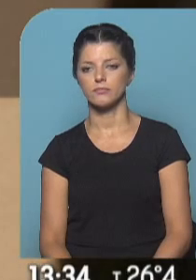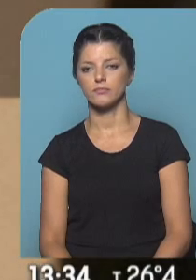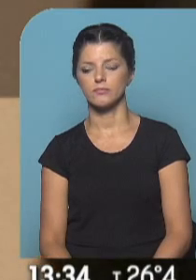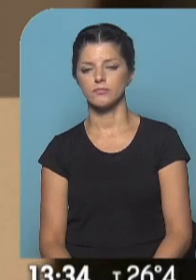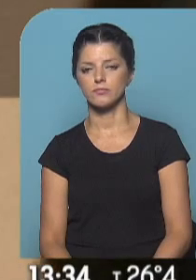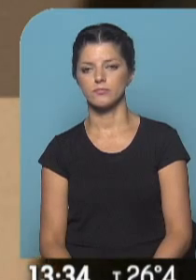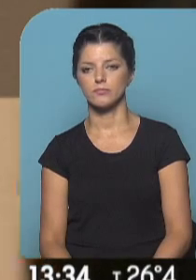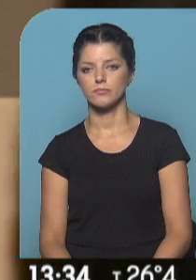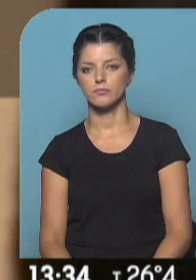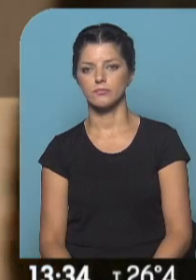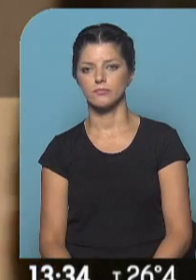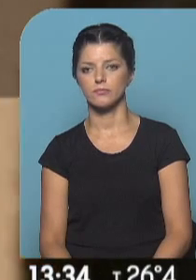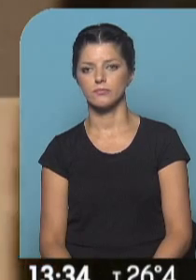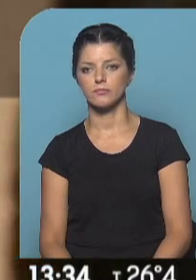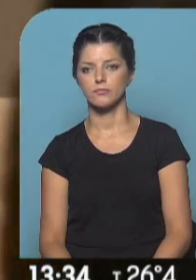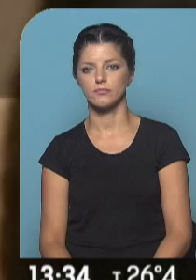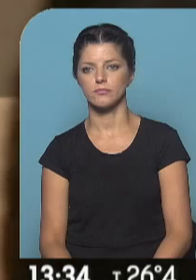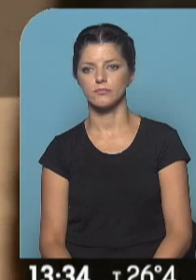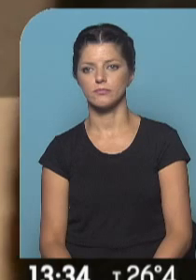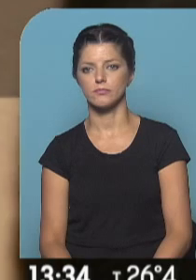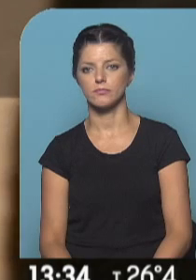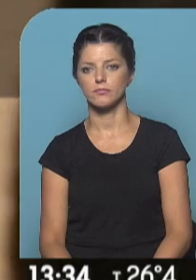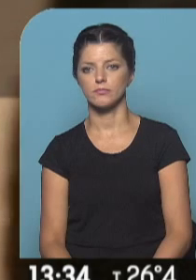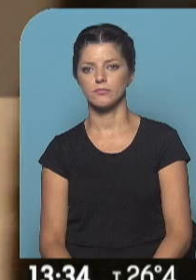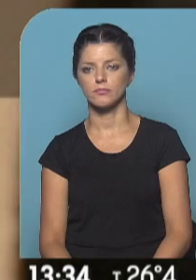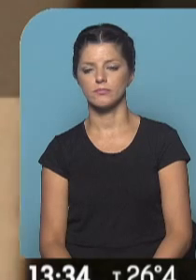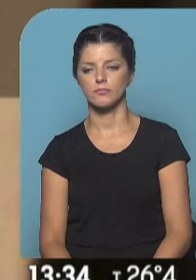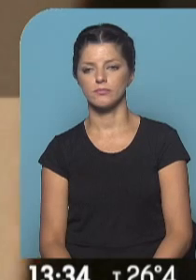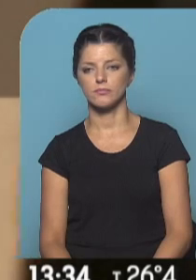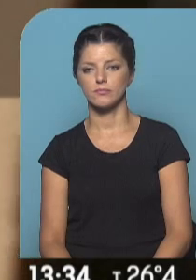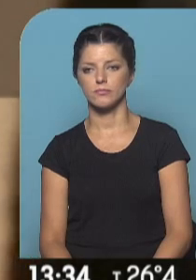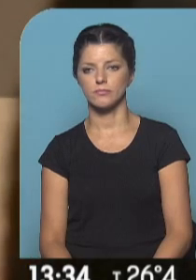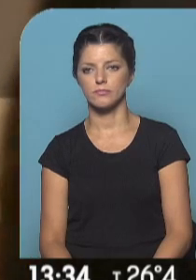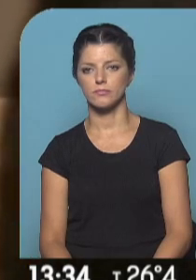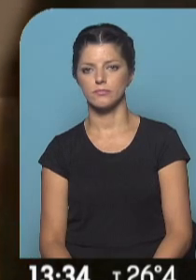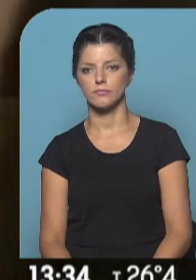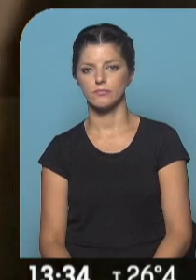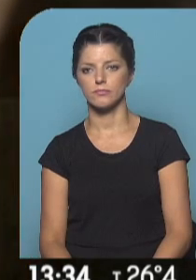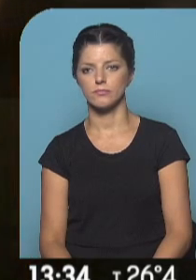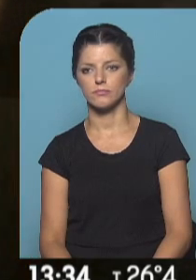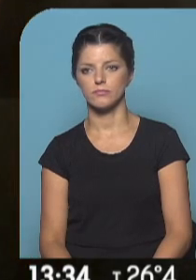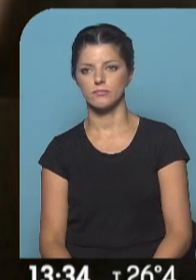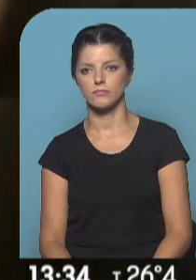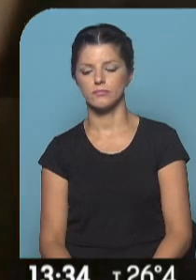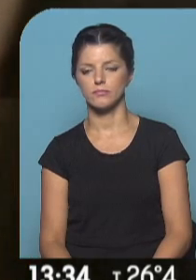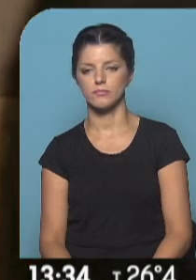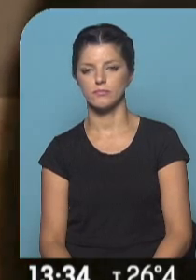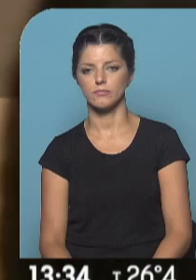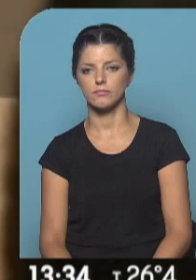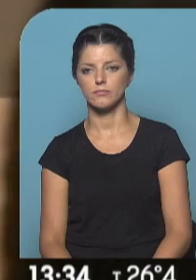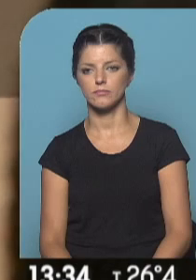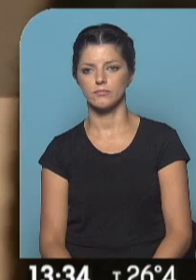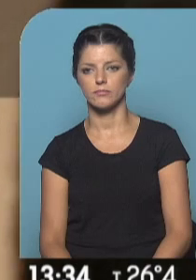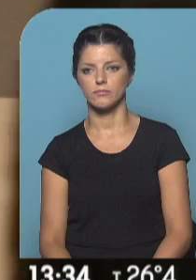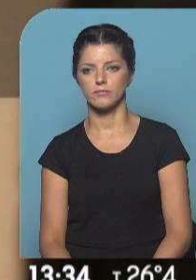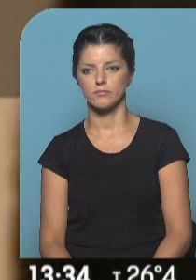задоволення. Ухвала може бути оскаржена безпосередньо до апеляційного суду міста Києва протягом 5 днів з дня її проголошення. Проголошення повного тексту